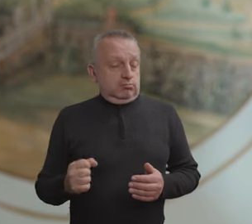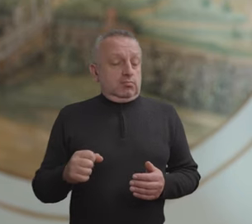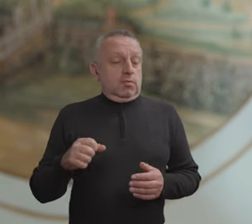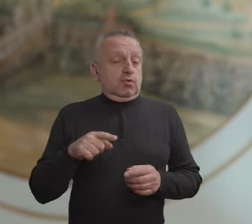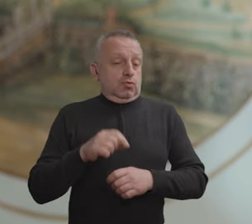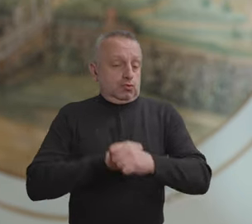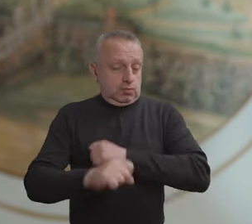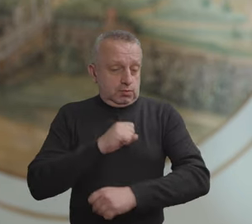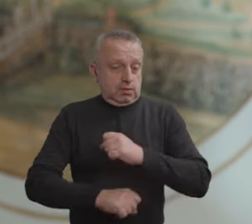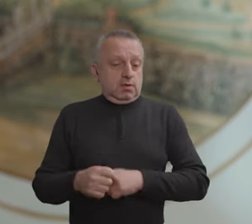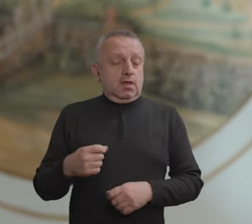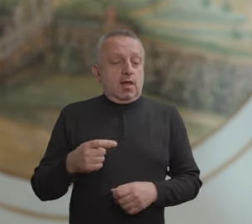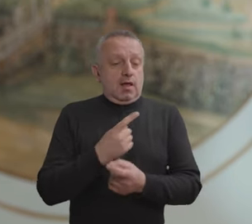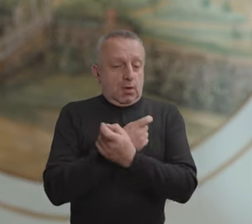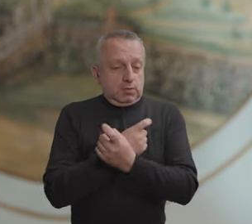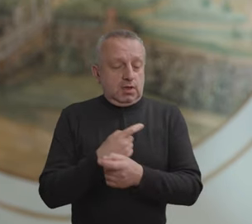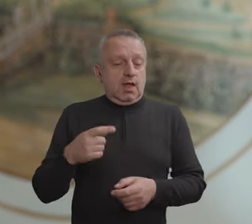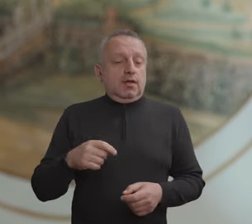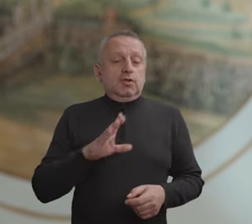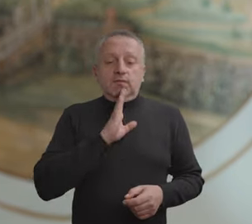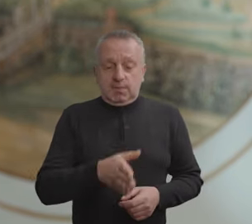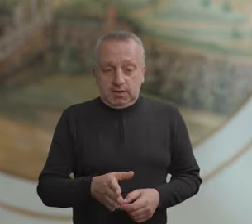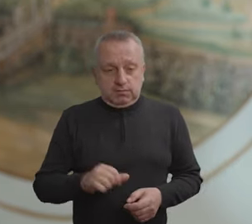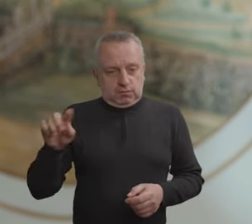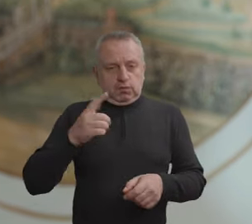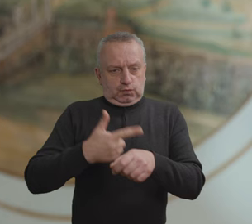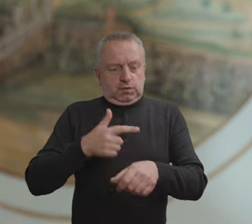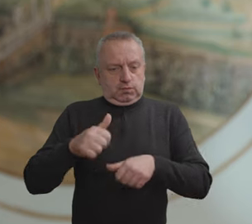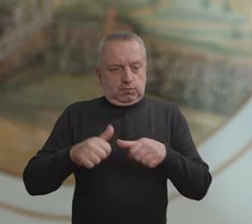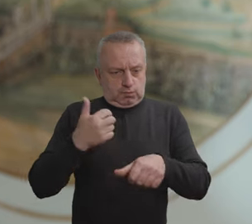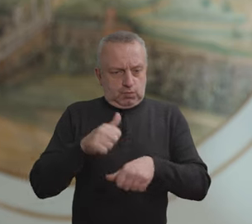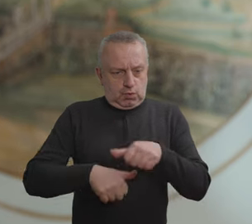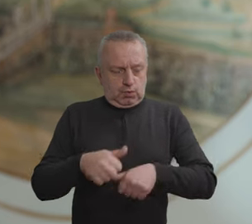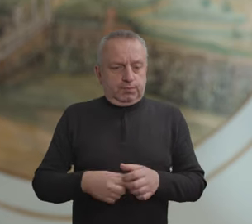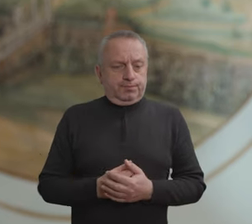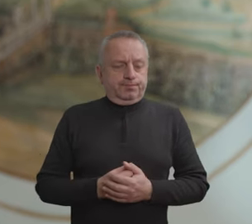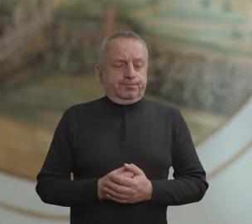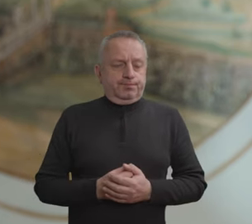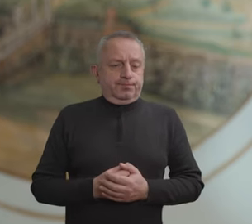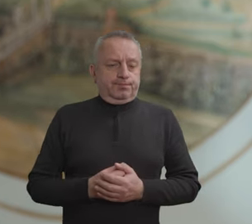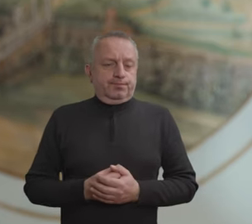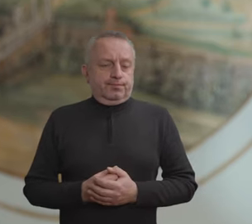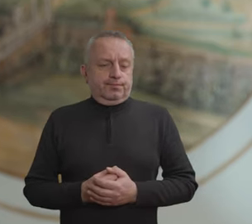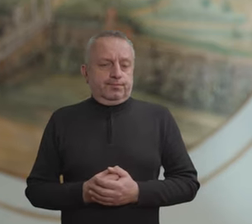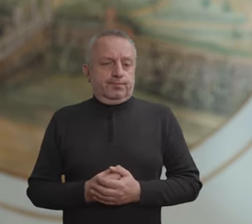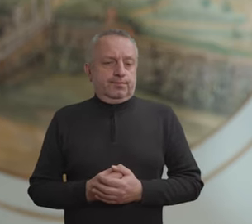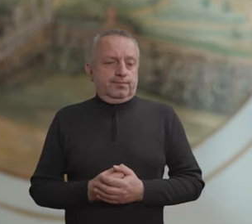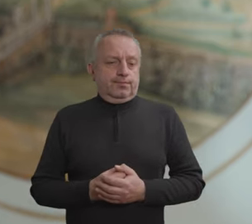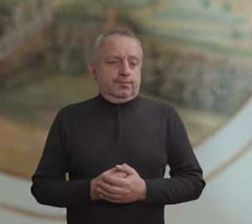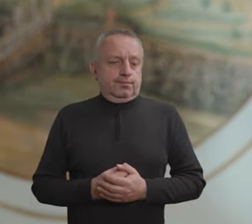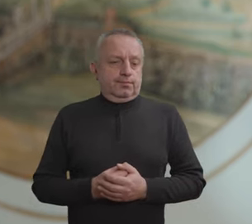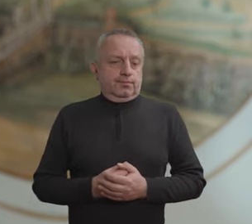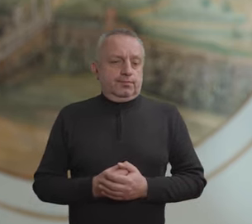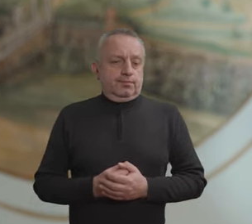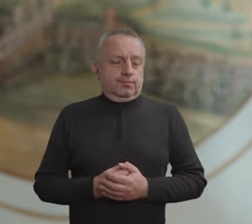niego wysłany do Francji, aby zbadać, czy rząd francuski będzie chciał razem z